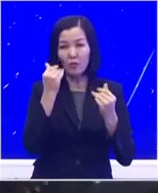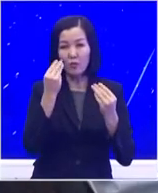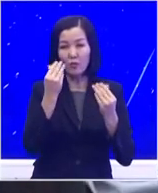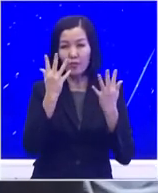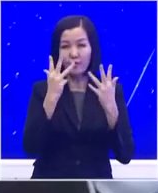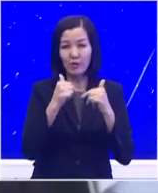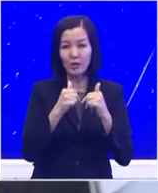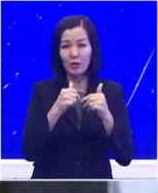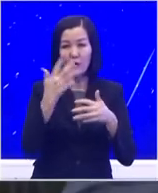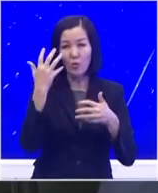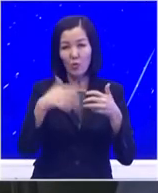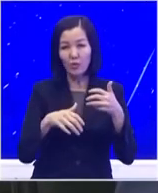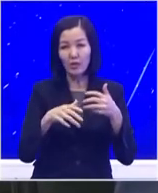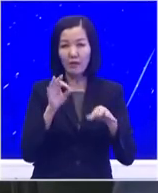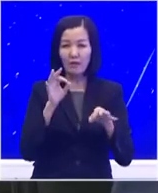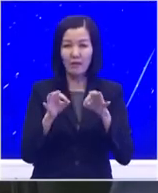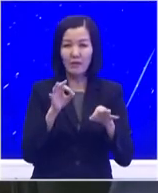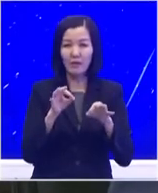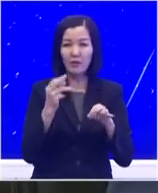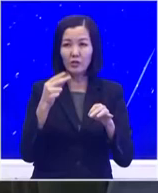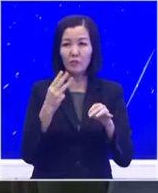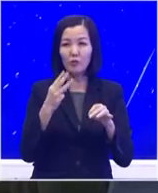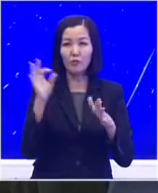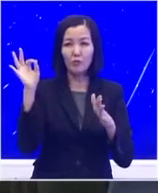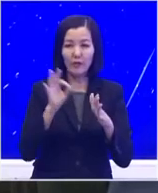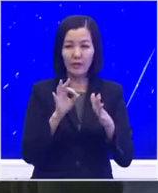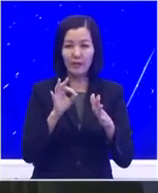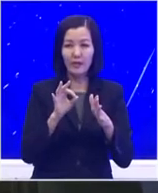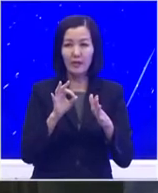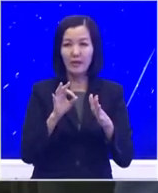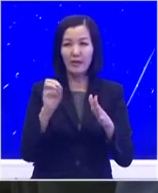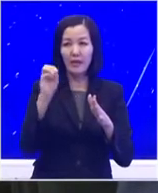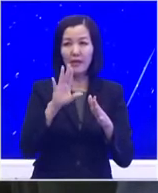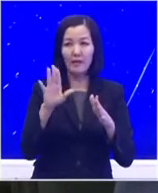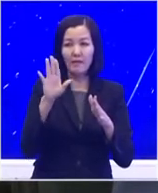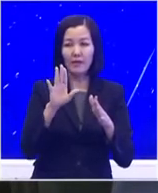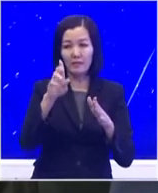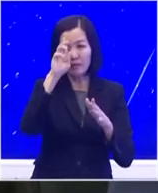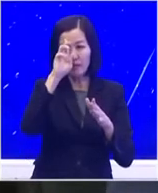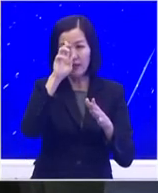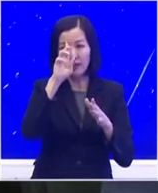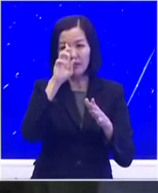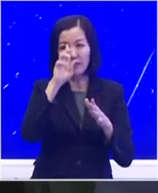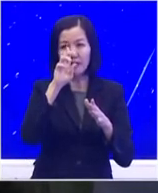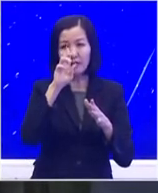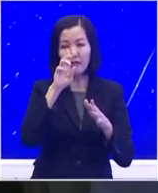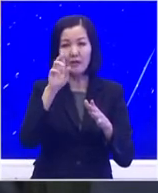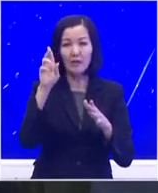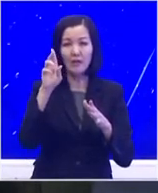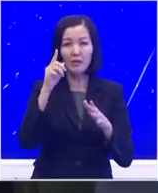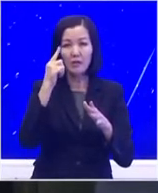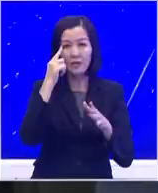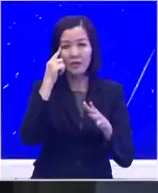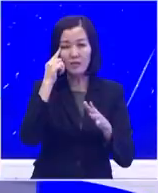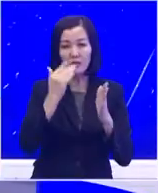орта жалақыға санаған кезде. Біздің елімізде ол 23%. Біз мына Евразистағы елдердің бәріне ұтыламыз, қырғыздардың ғана жоғарымыз.